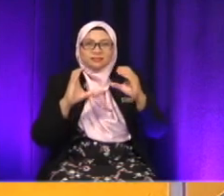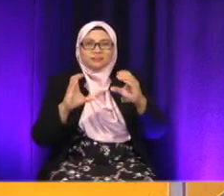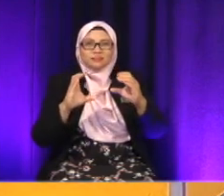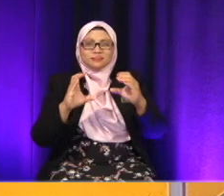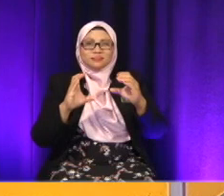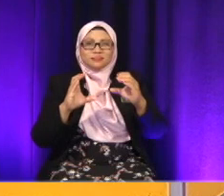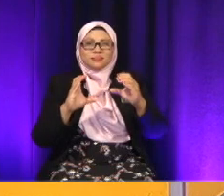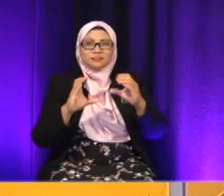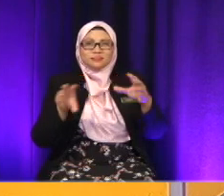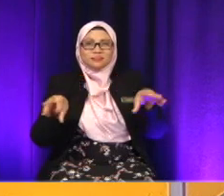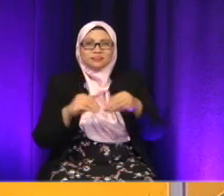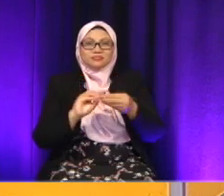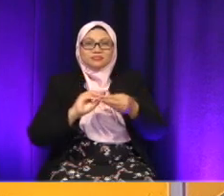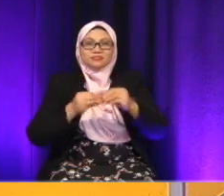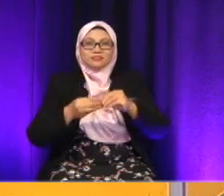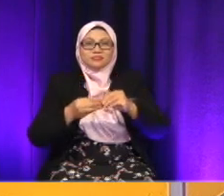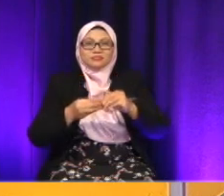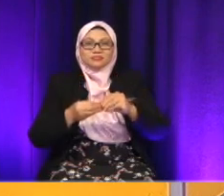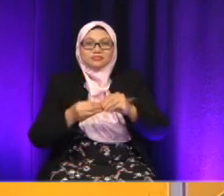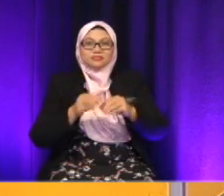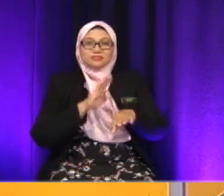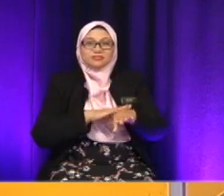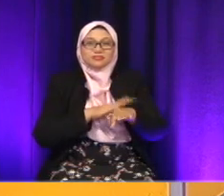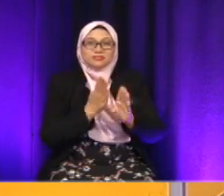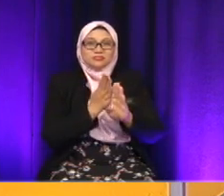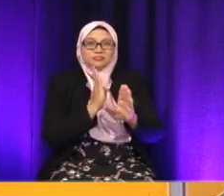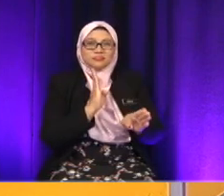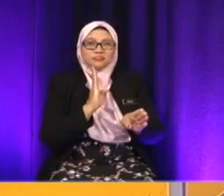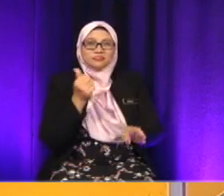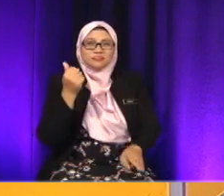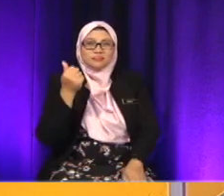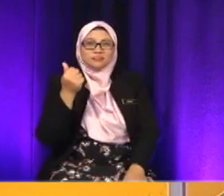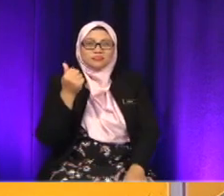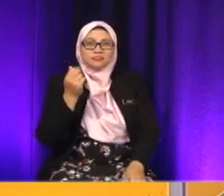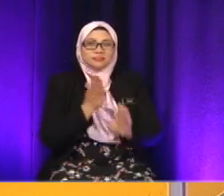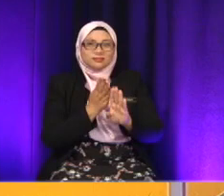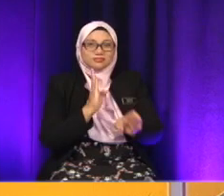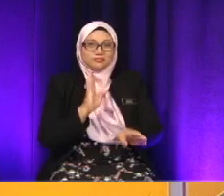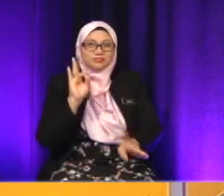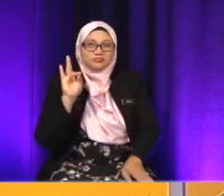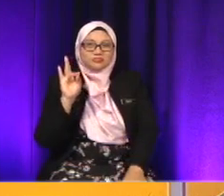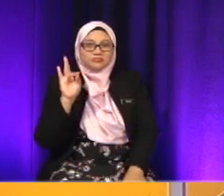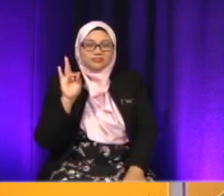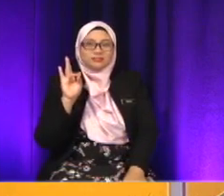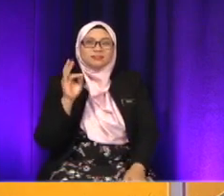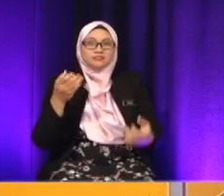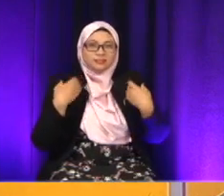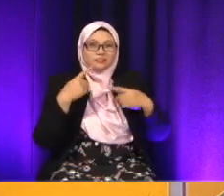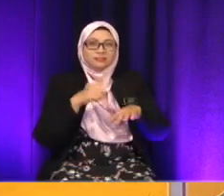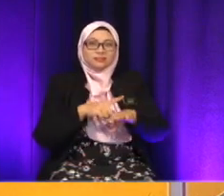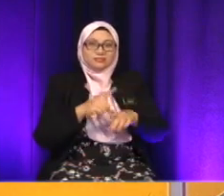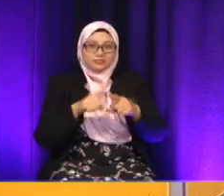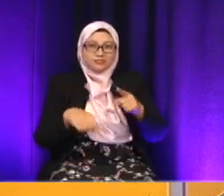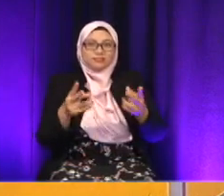baris yang ke-10 inilah coba baris ke-7 ada tapi ini adalah panggil ah